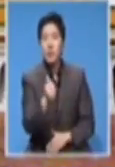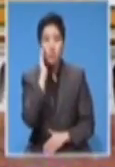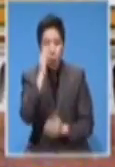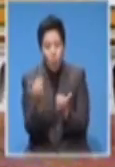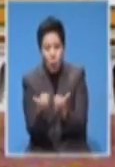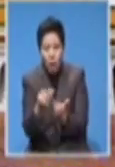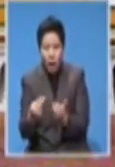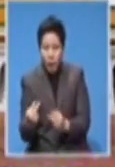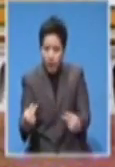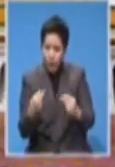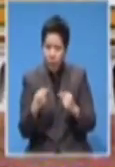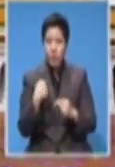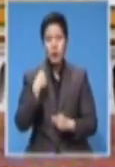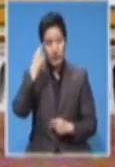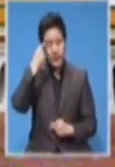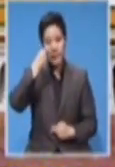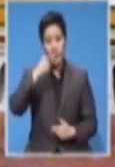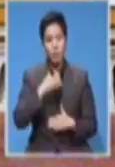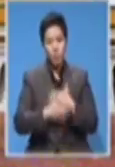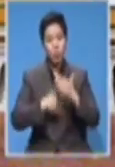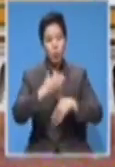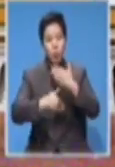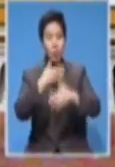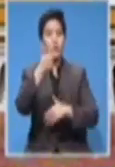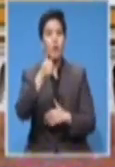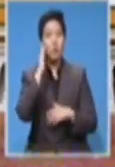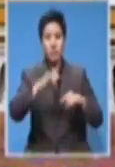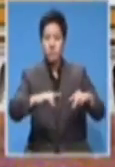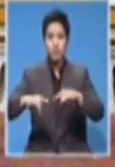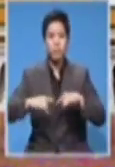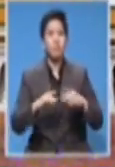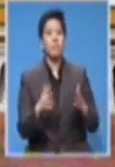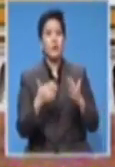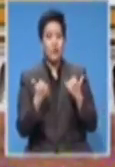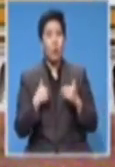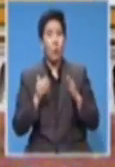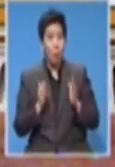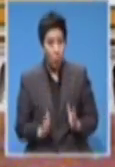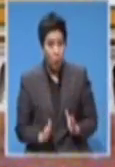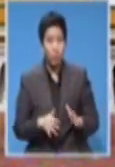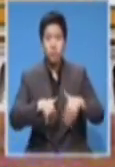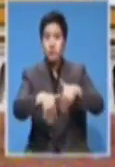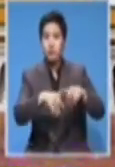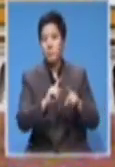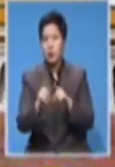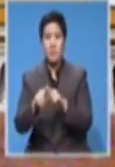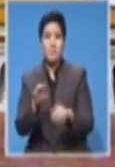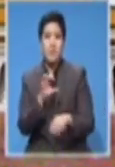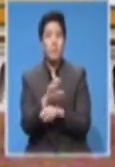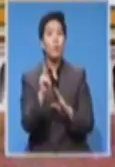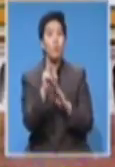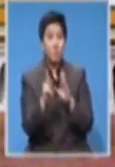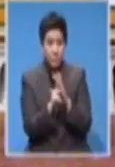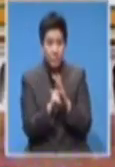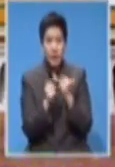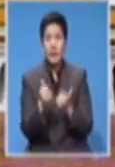ราเห็นนะครับประเทศไทยเราจะได้ก้าวหน้าพัฒนาต่อไปลดความขัดแย้งระหว่างเจ้าหน้าที่ประชาชนในเรื่องการบังคับใช้กฎหมายนะครับ